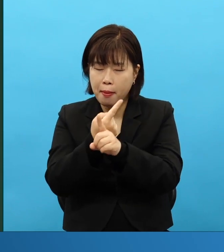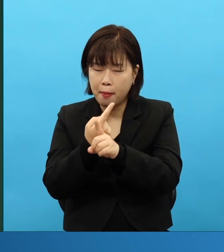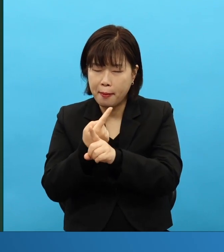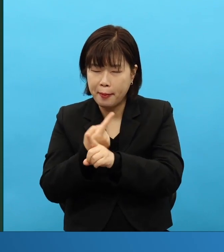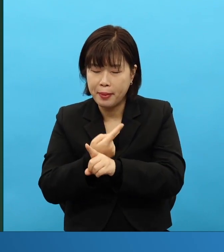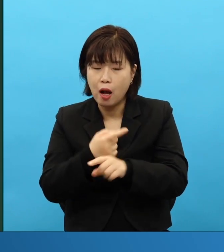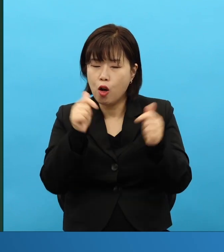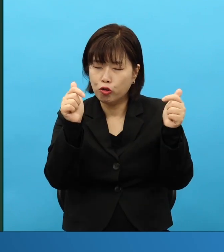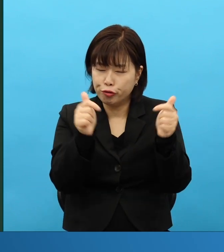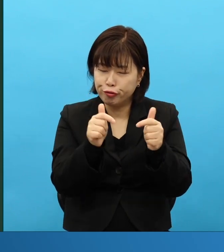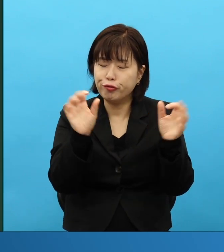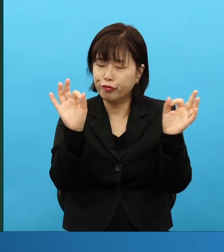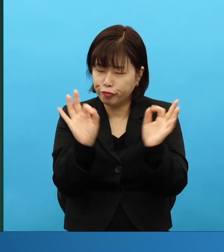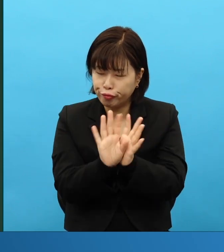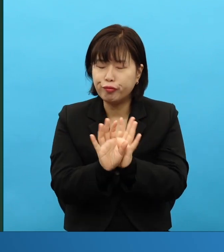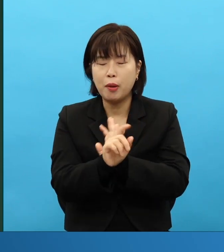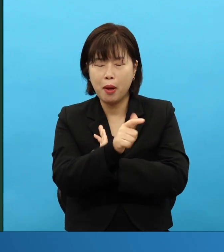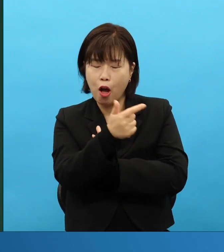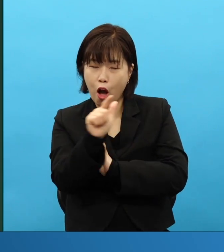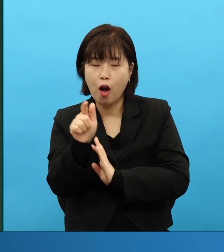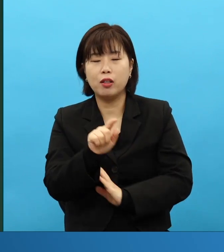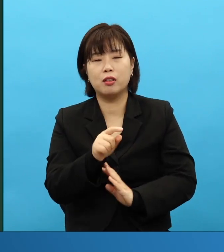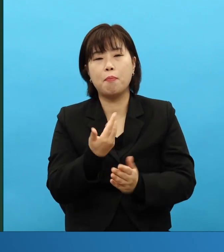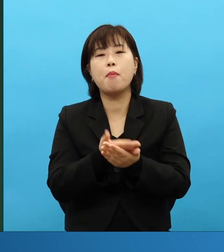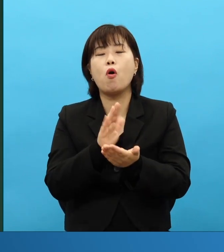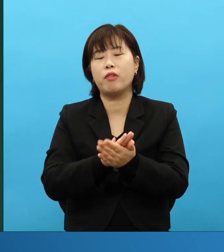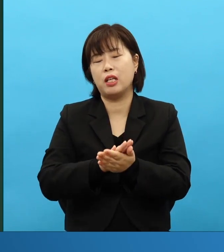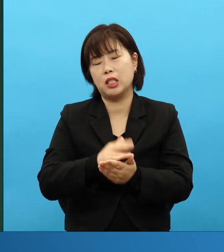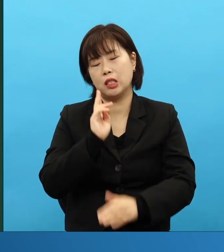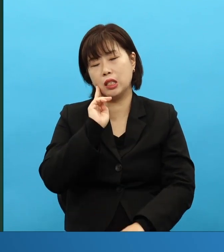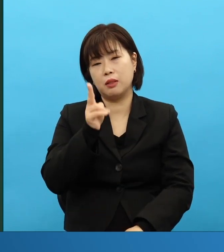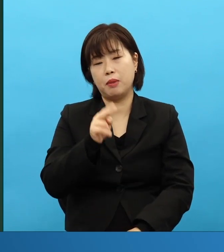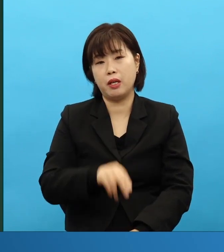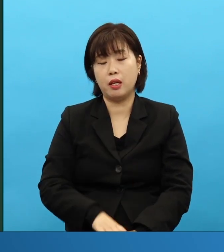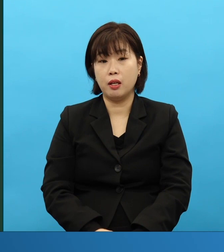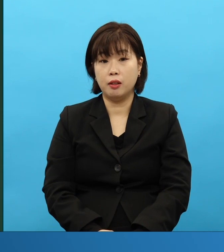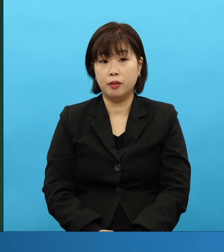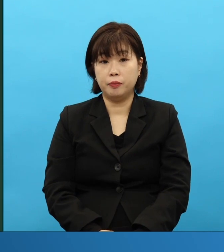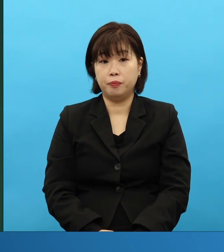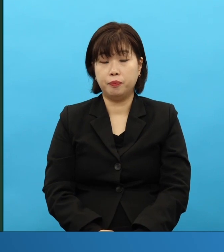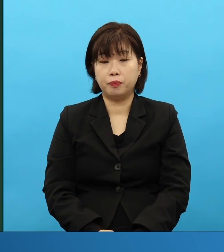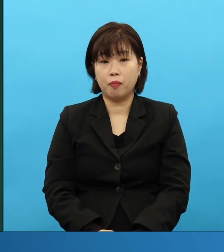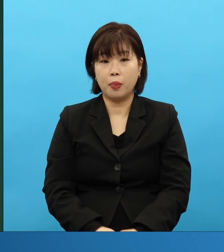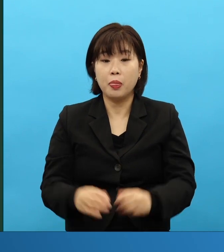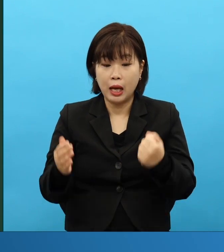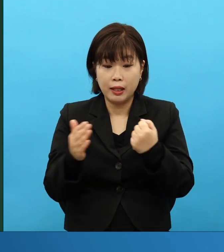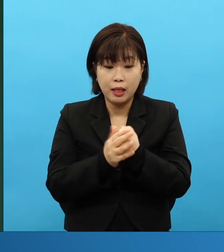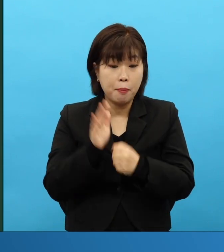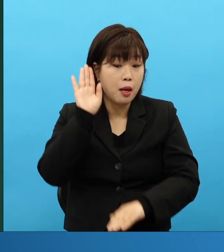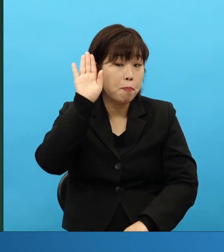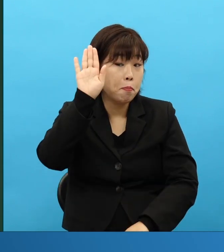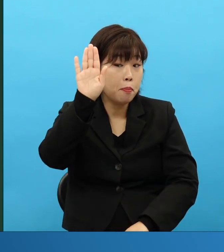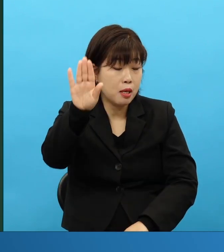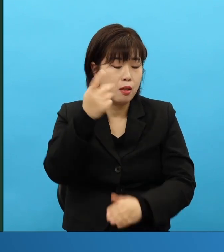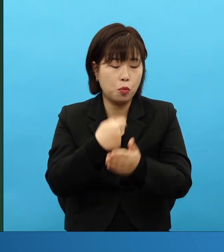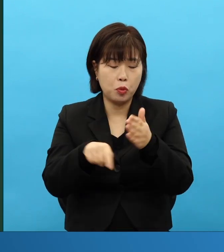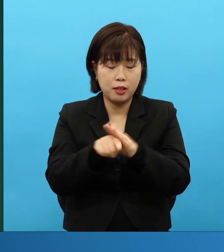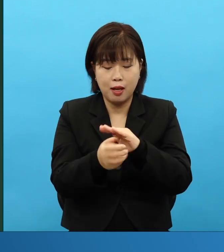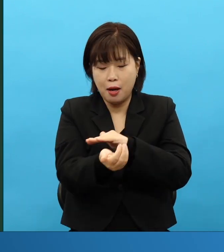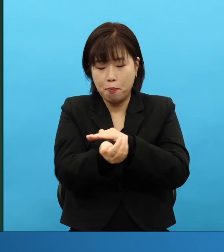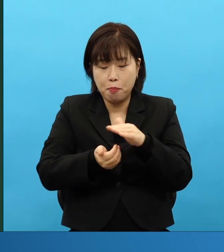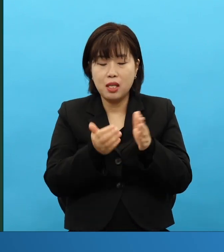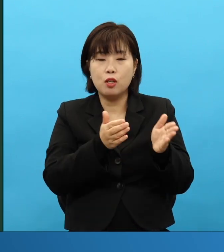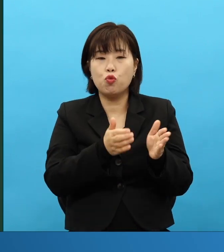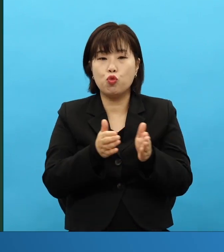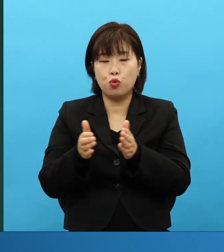that. 그래서 여러분들에게 망대를 준비하고 미리 시키는 겁니다. That is why we're preparing these partisans for